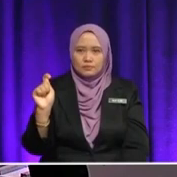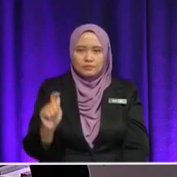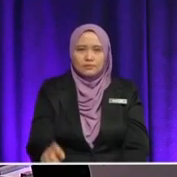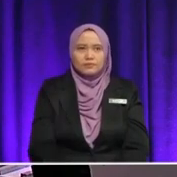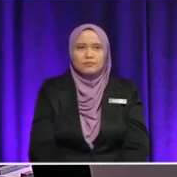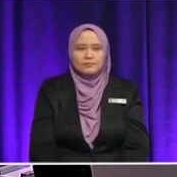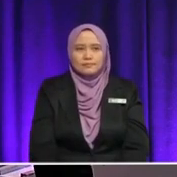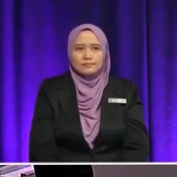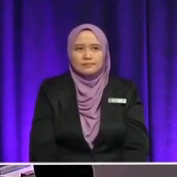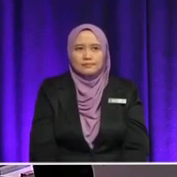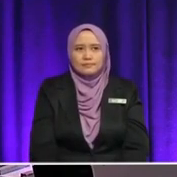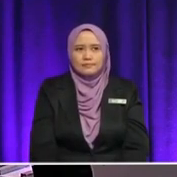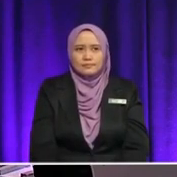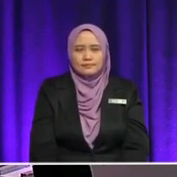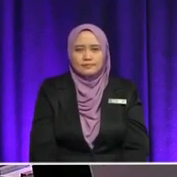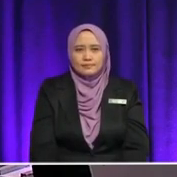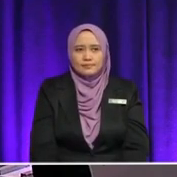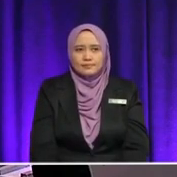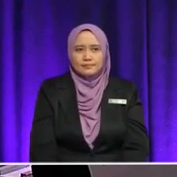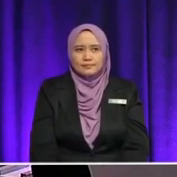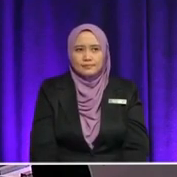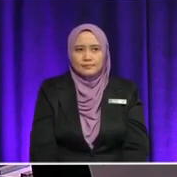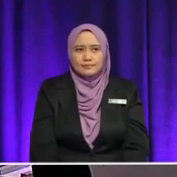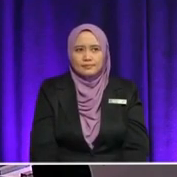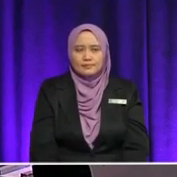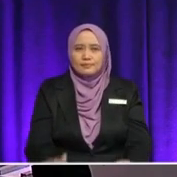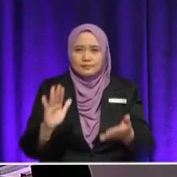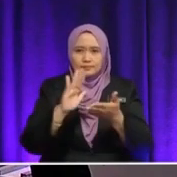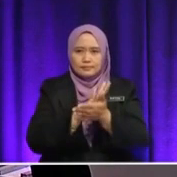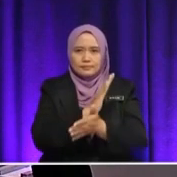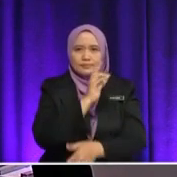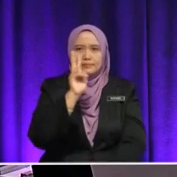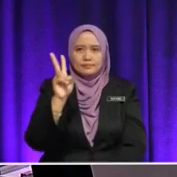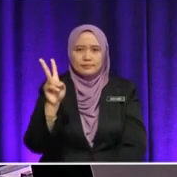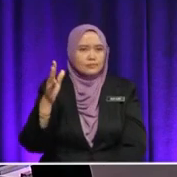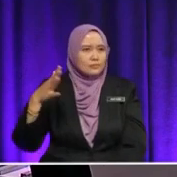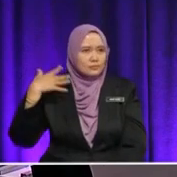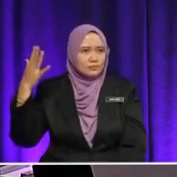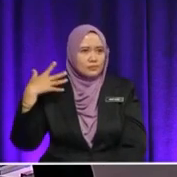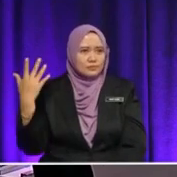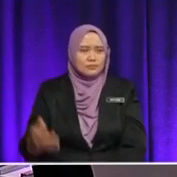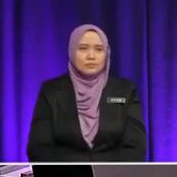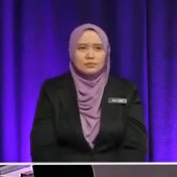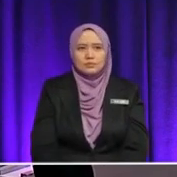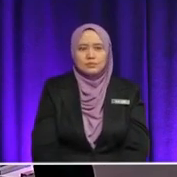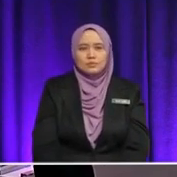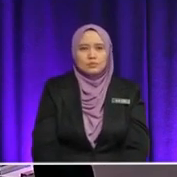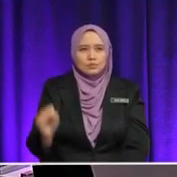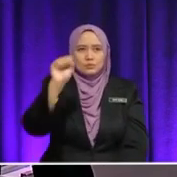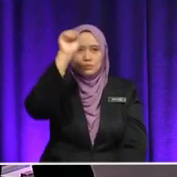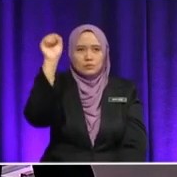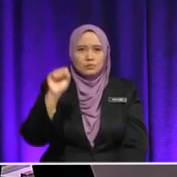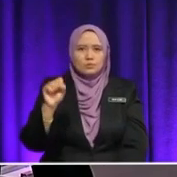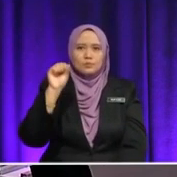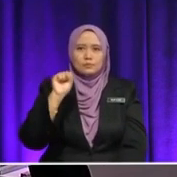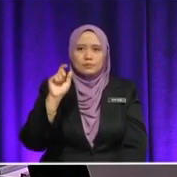Google Mic dan luasannya Oke kertas Duo berapa adalah seorang struktur dan soal essay oke